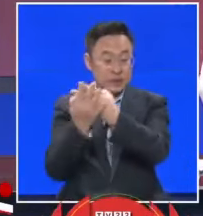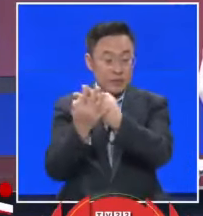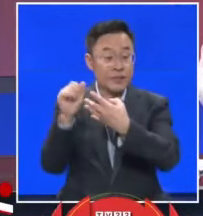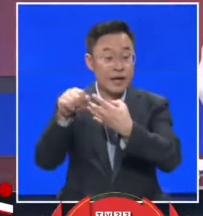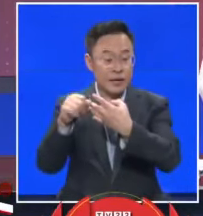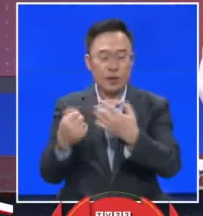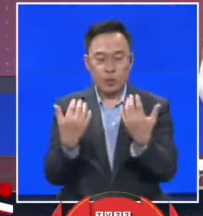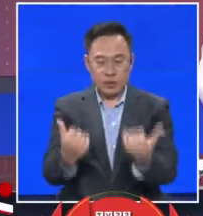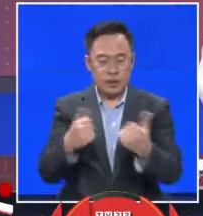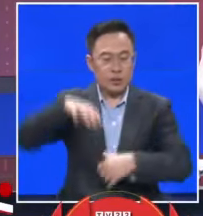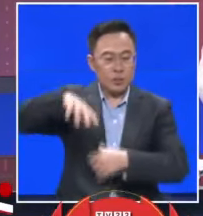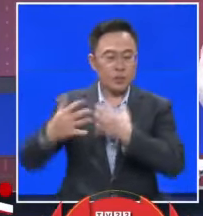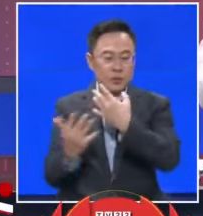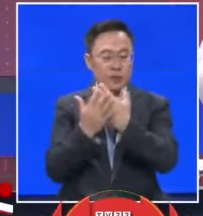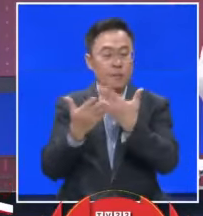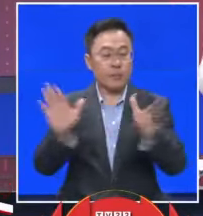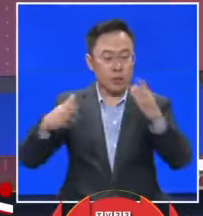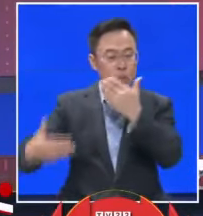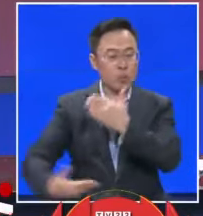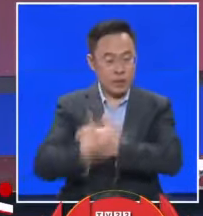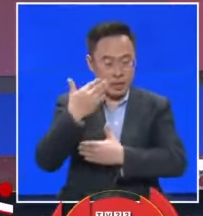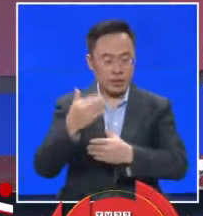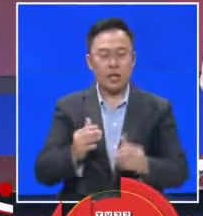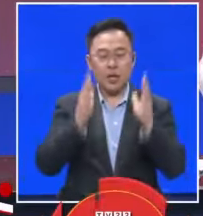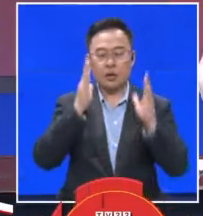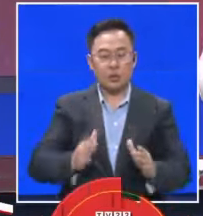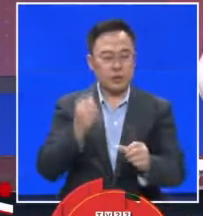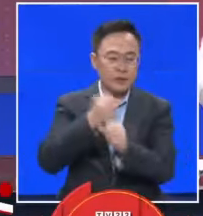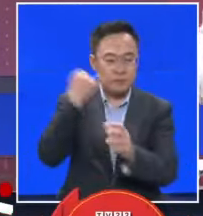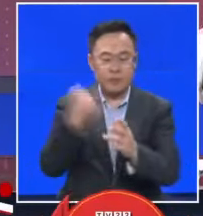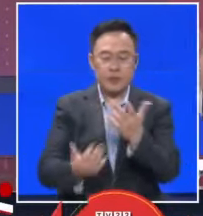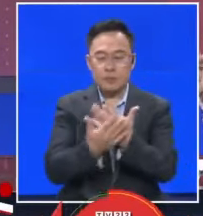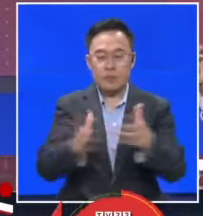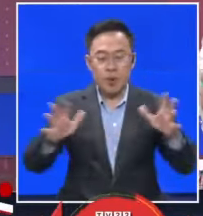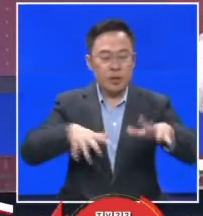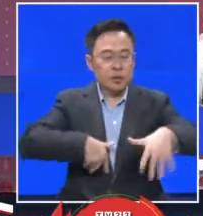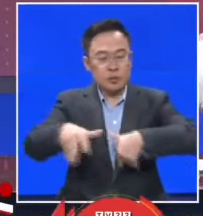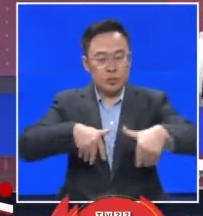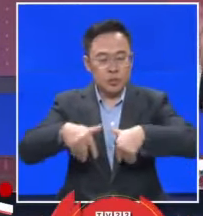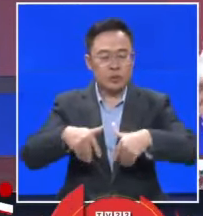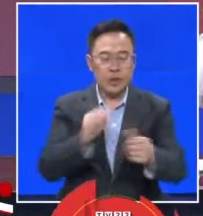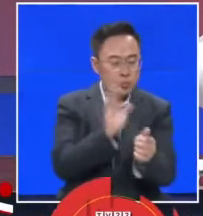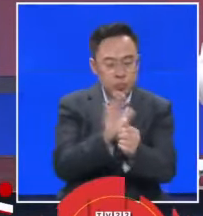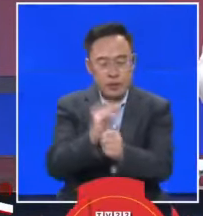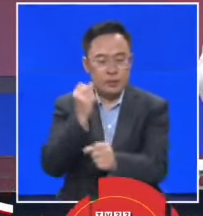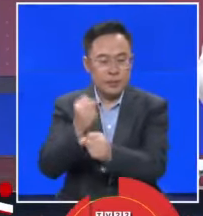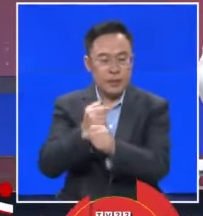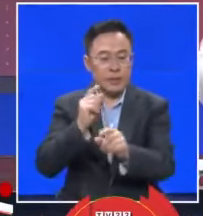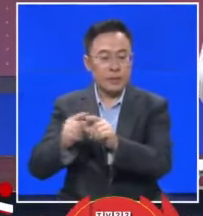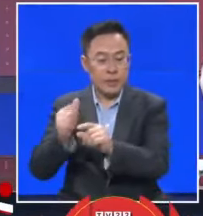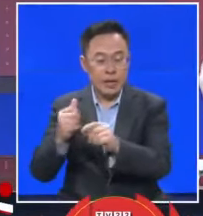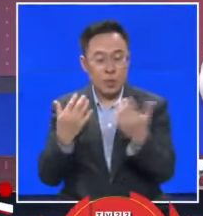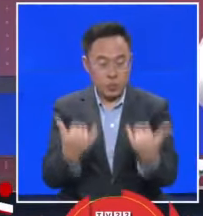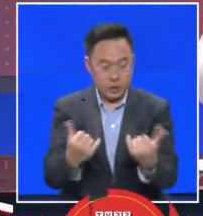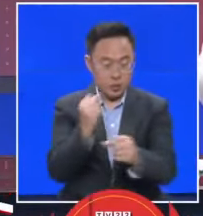แก้ไขคนไทยให้โอกาสแน่นอนว่านักข่าวยิงคำถามนี้ไปนะเพราะสังคมยังคงตั้งคำถามเรื่องของ2มาตรฐานไหมถูกต้องตามก